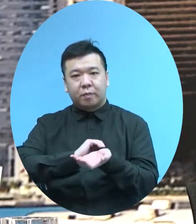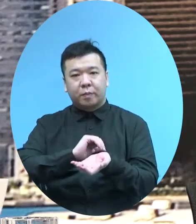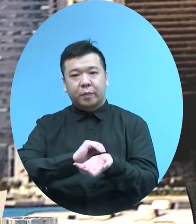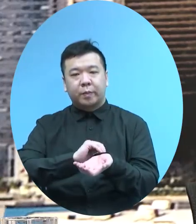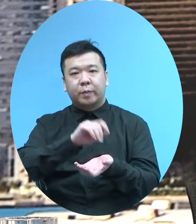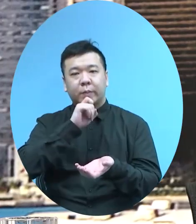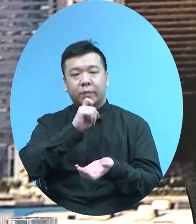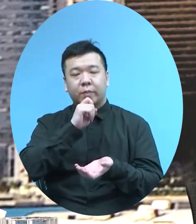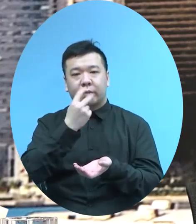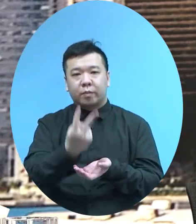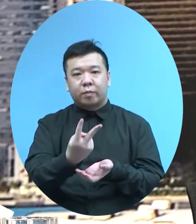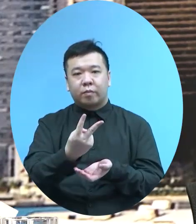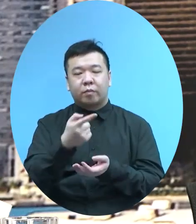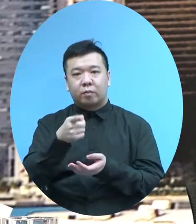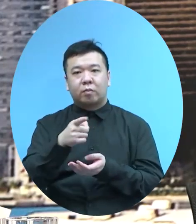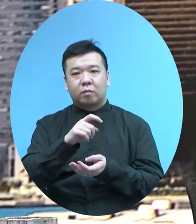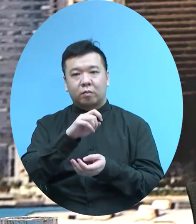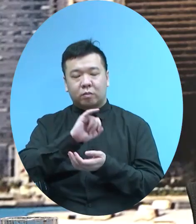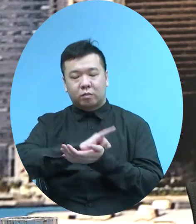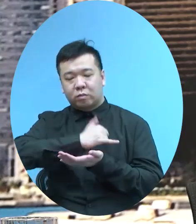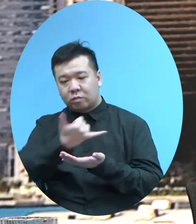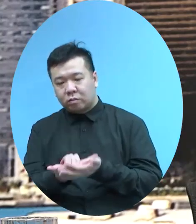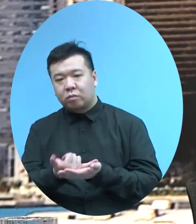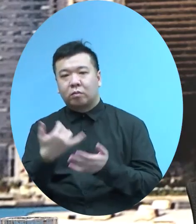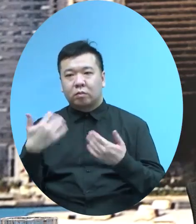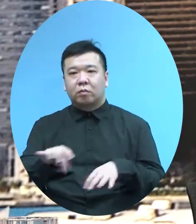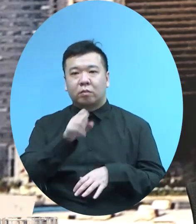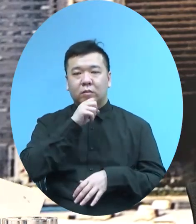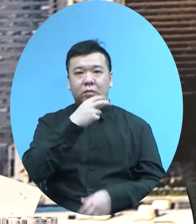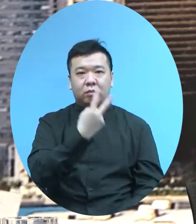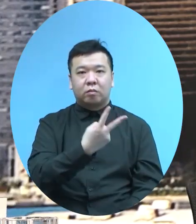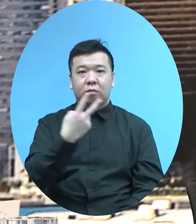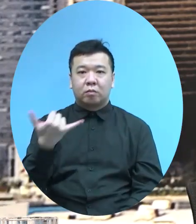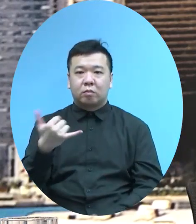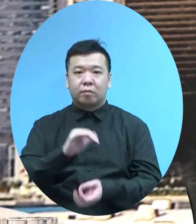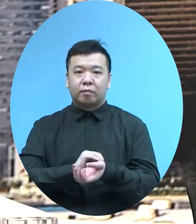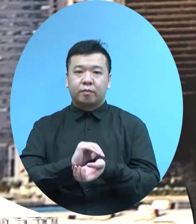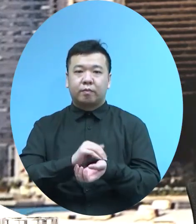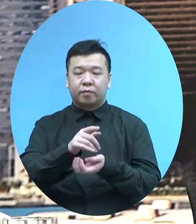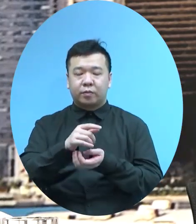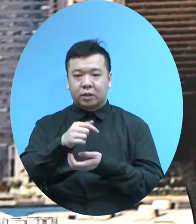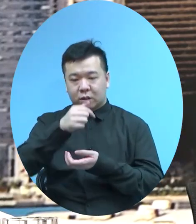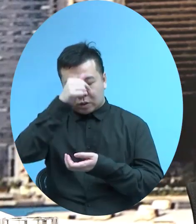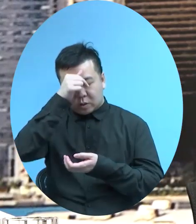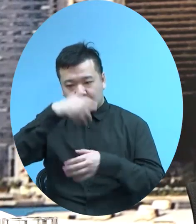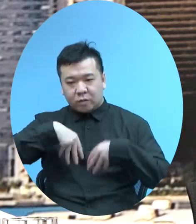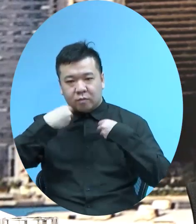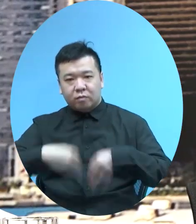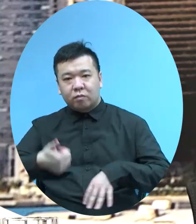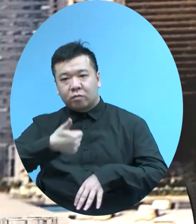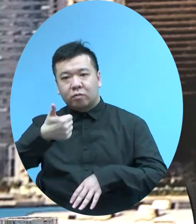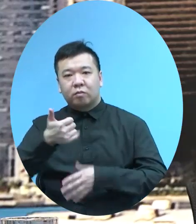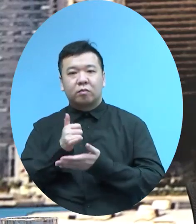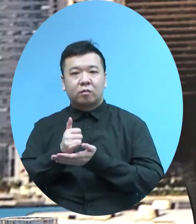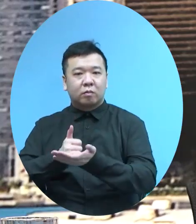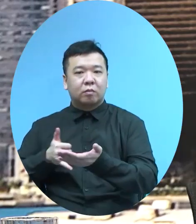咧，其中2位不幸咁離世啦。咁有26位病人咧就出咗院嘅。咁昨